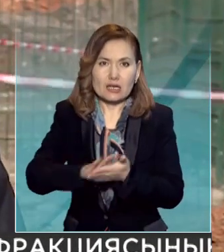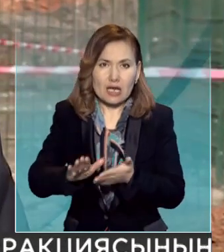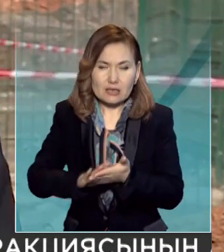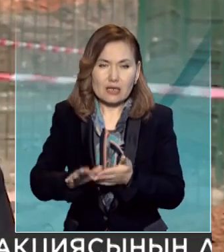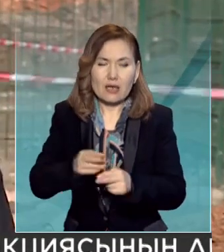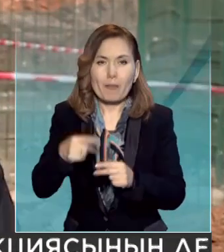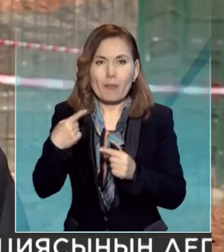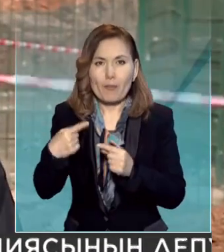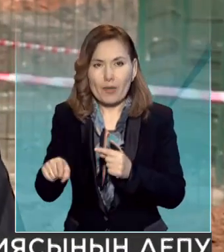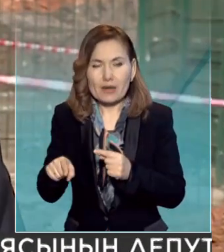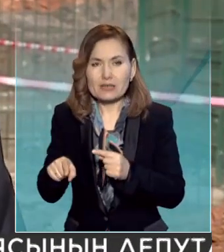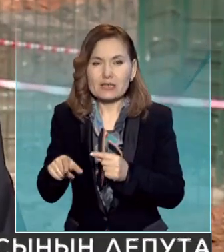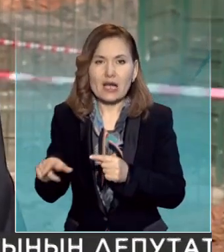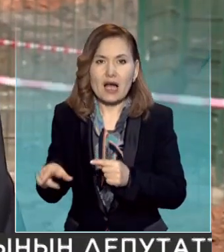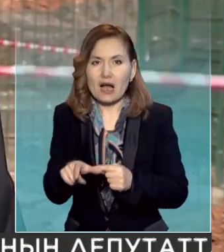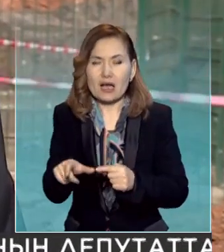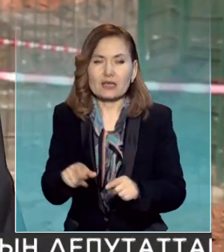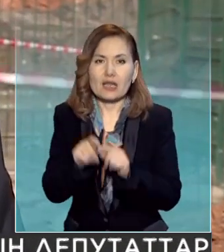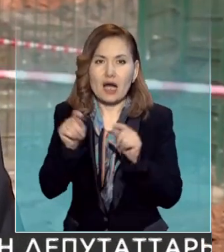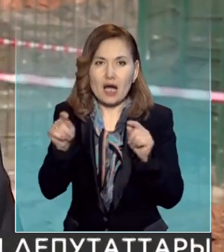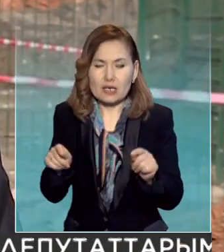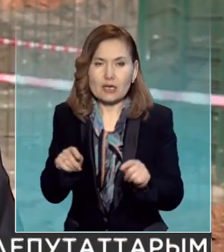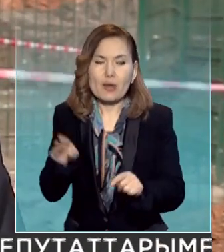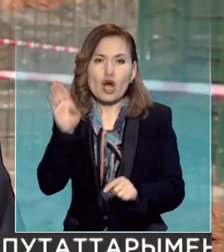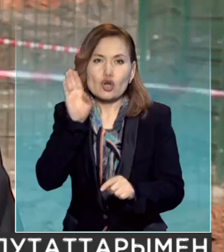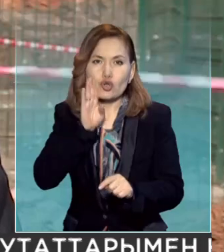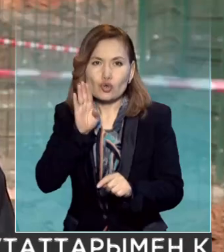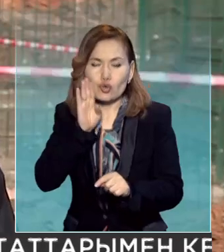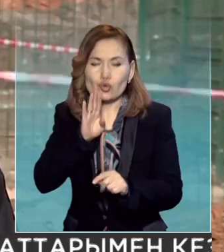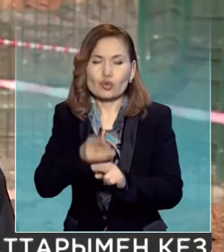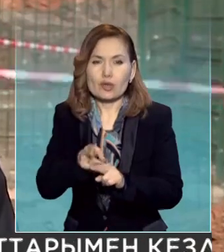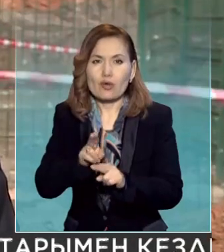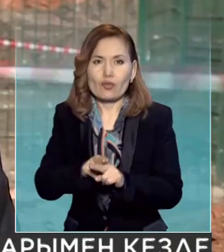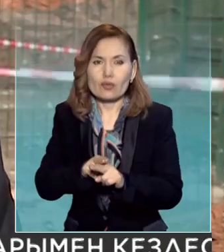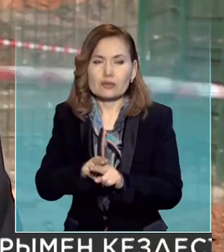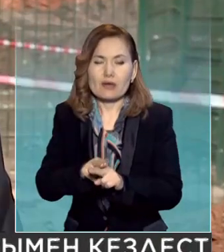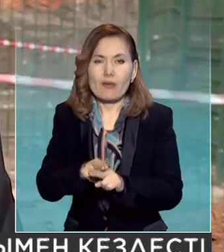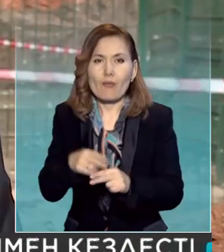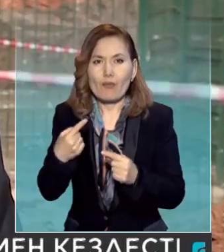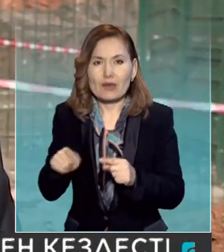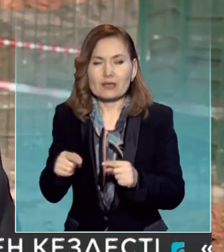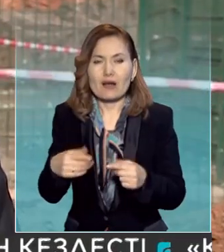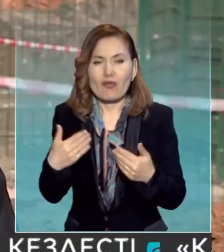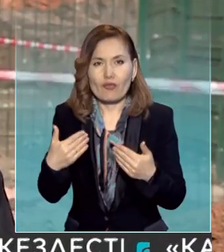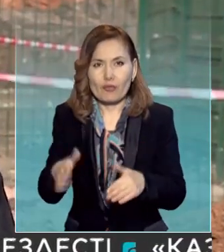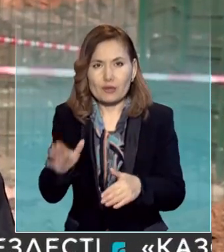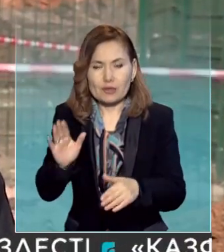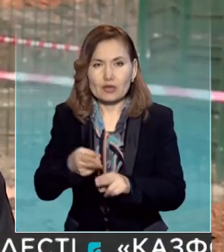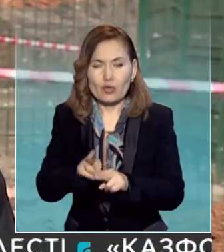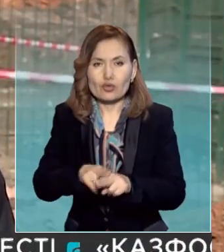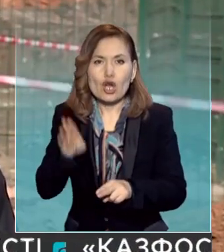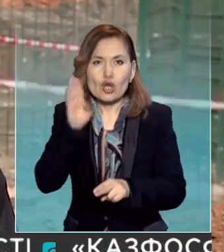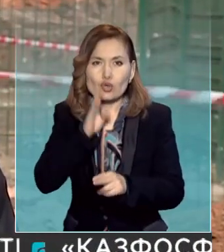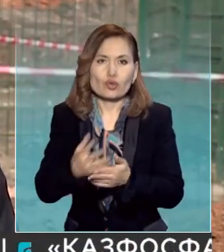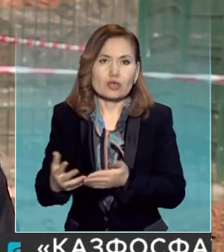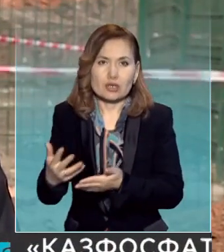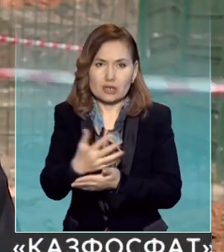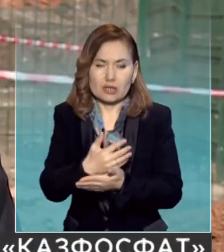үстінде канал немесе басқа да инженер құрылымдар салынатын болады. Сонда осы су жаққа келмейтін